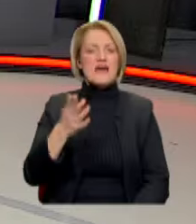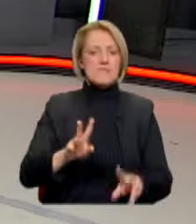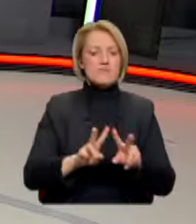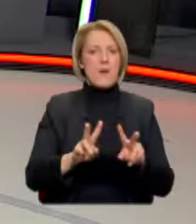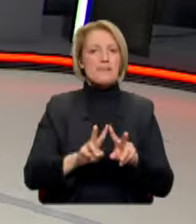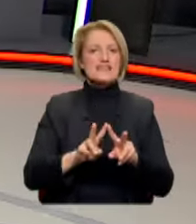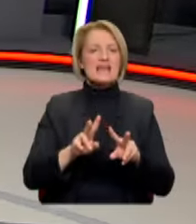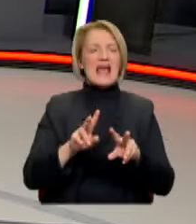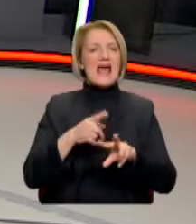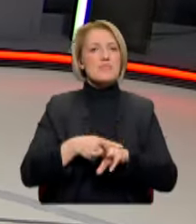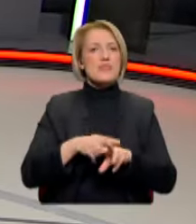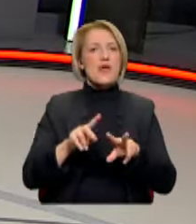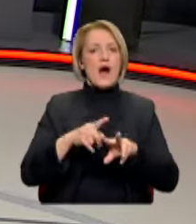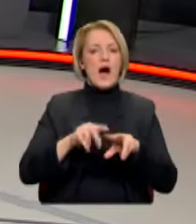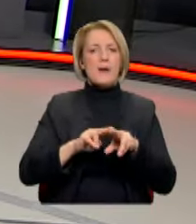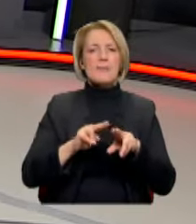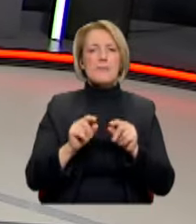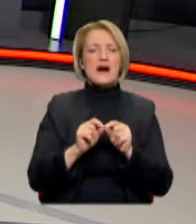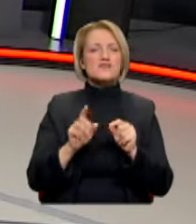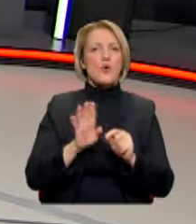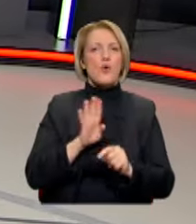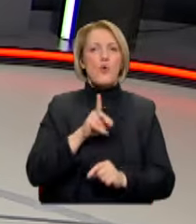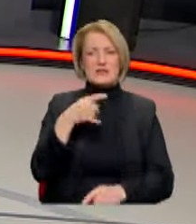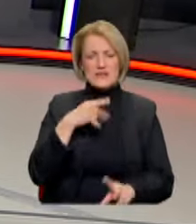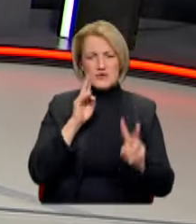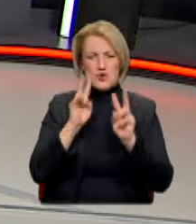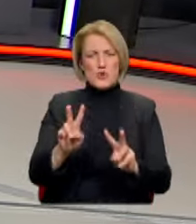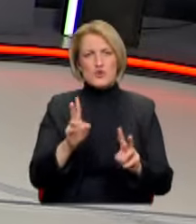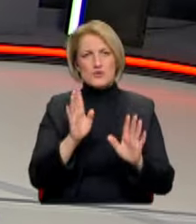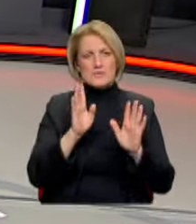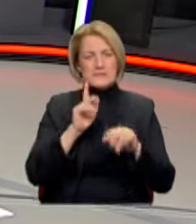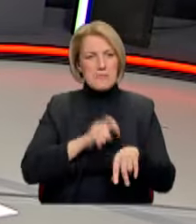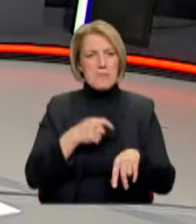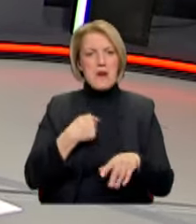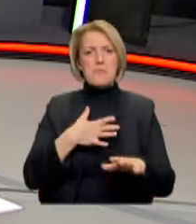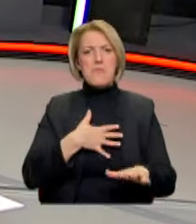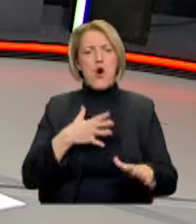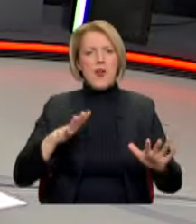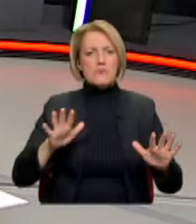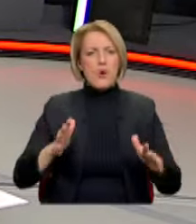Muhammed Emin Akbaşoğlu. Ya ben onları gördüğüm zaman nerede görsem moralim bozuluyor.